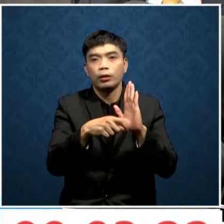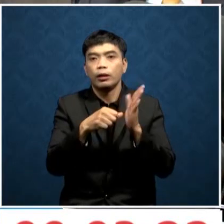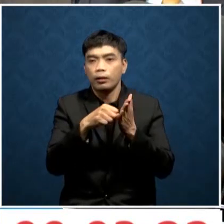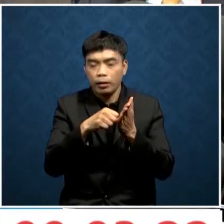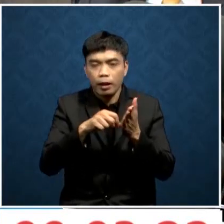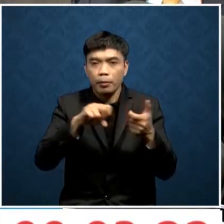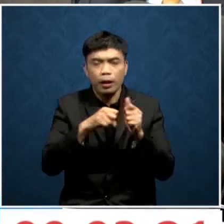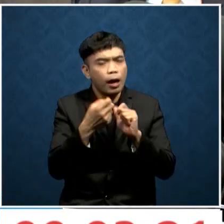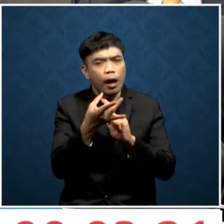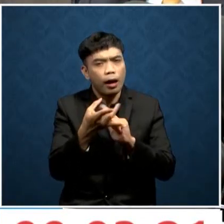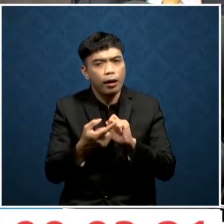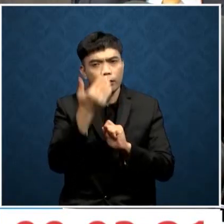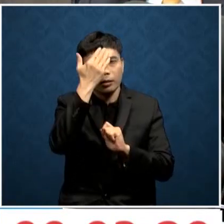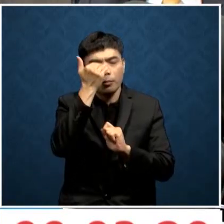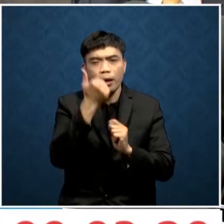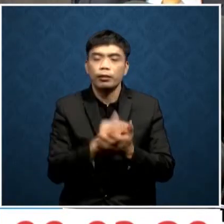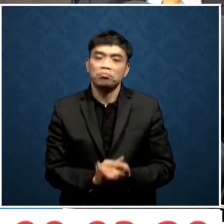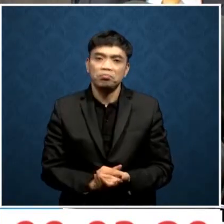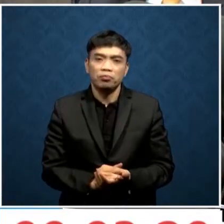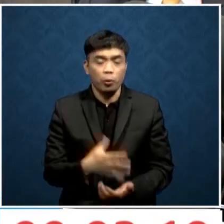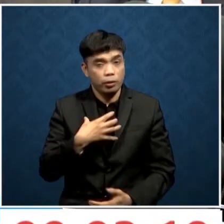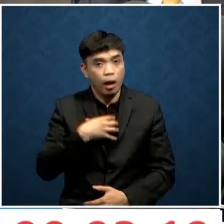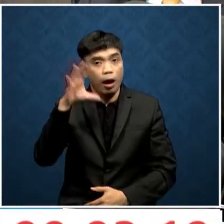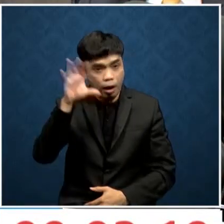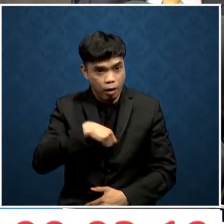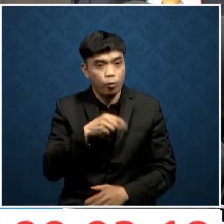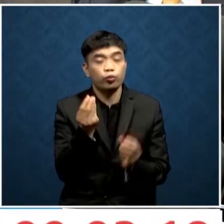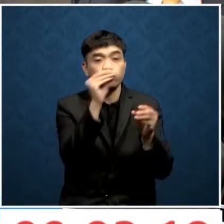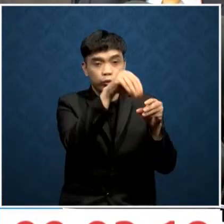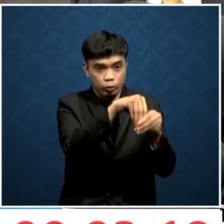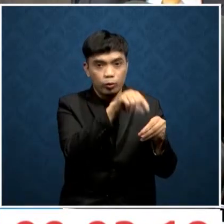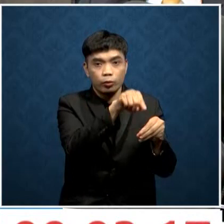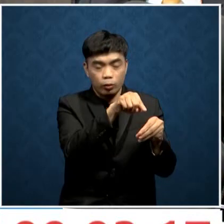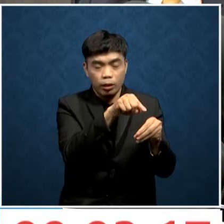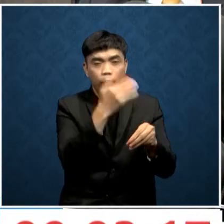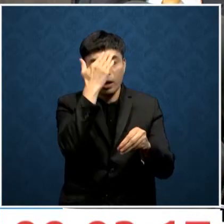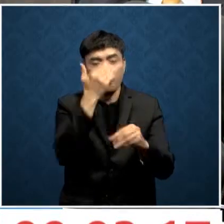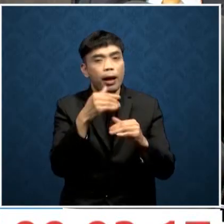อบนะฮะในกรณีต่อไปว่ามีความต้องการลงตรงนี้แล้วท่านมันเกิดจาก